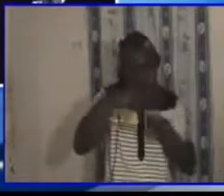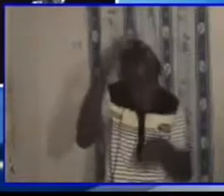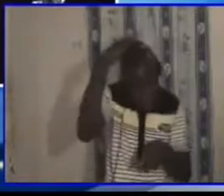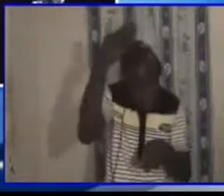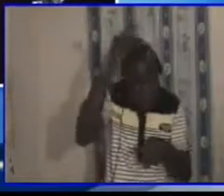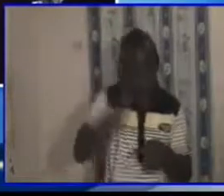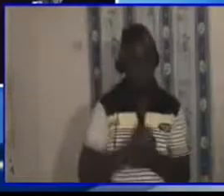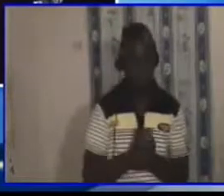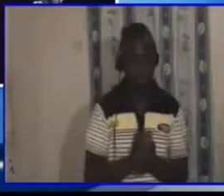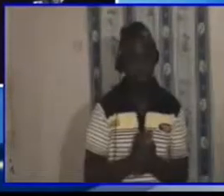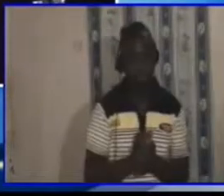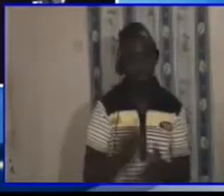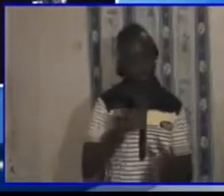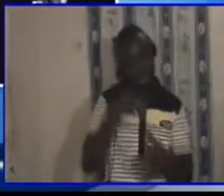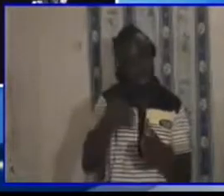brano